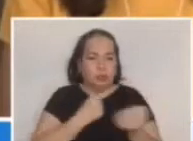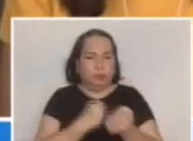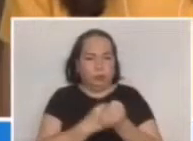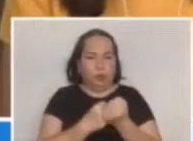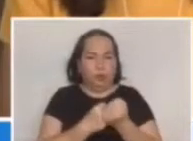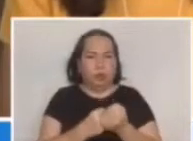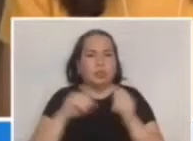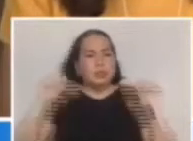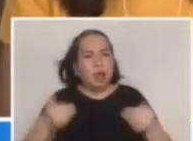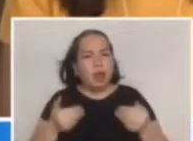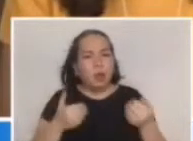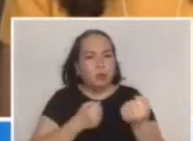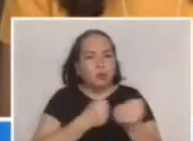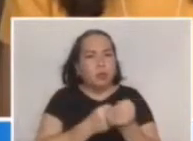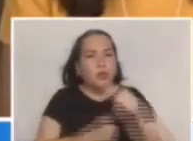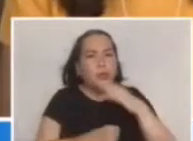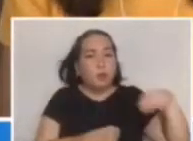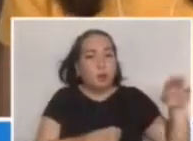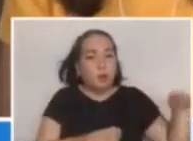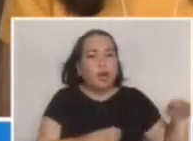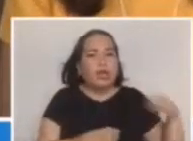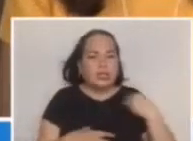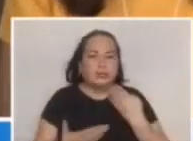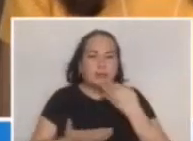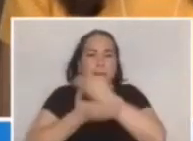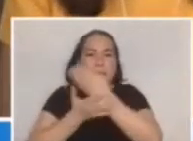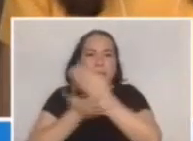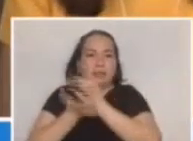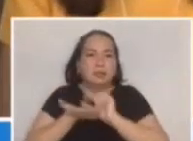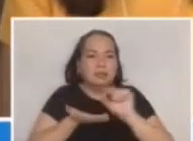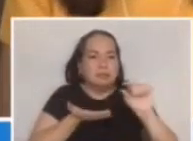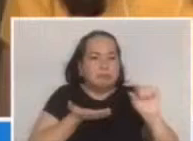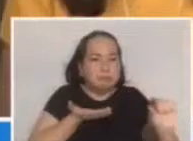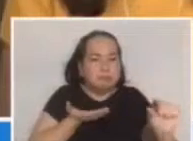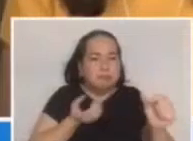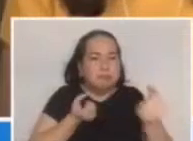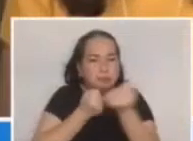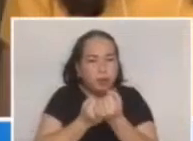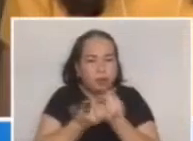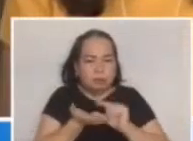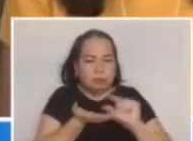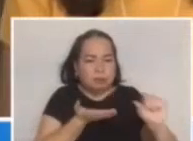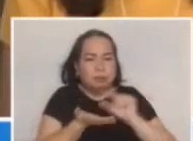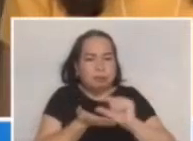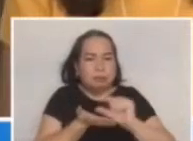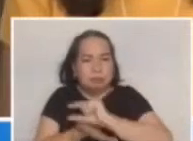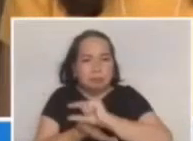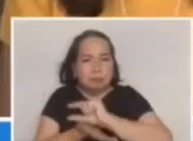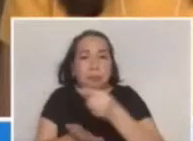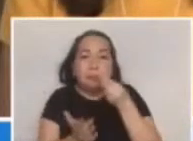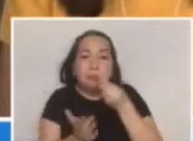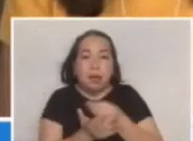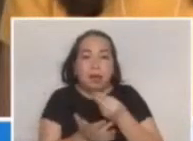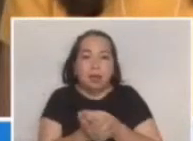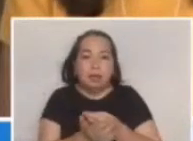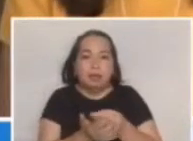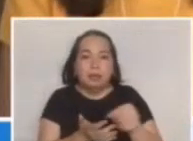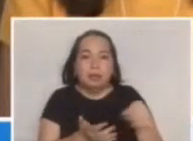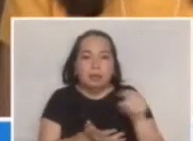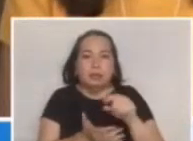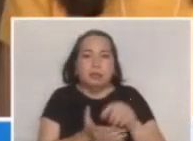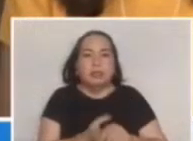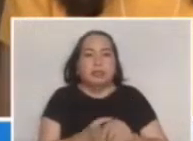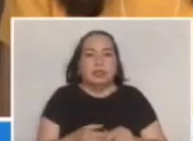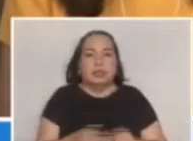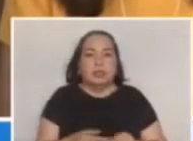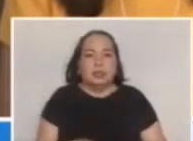mag-readapt, mag-retrain. Mga foot baths, mga pagsusuot ng gloves, ang sanitation, ang hygiene, ang packaging.